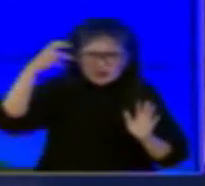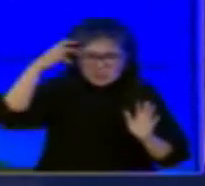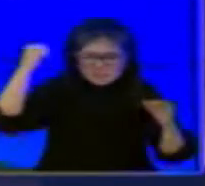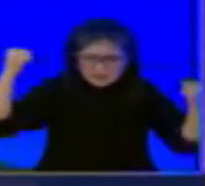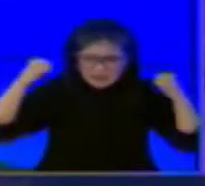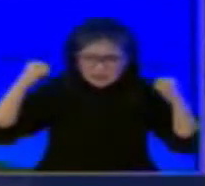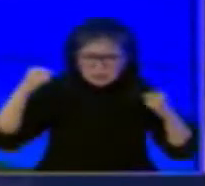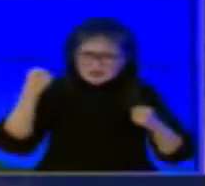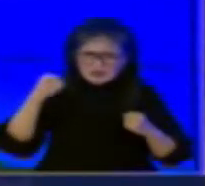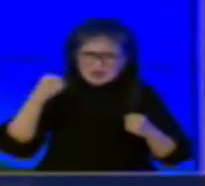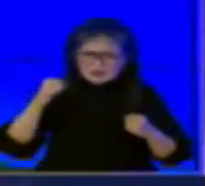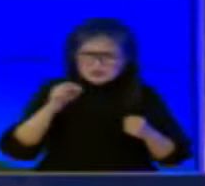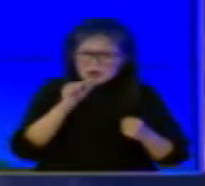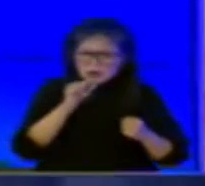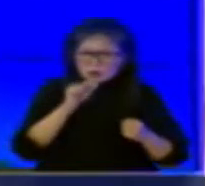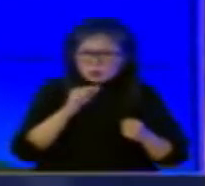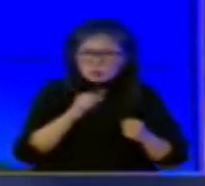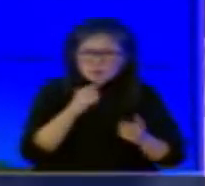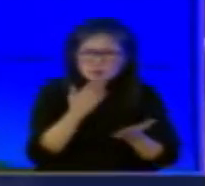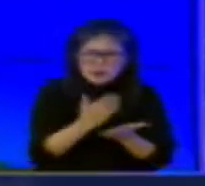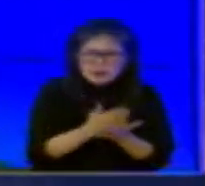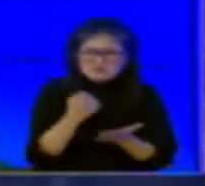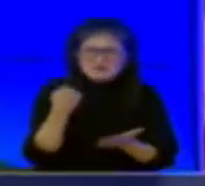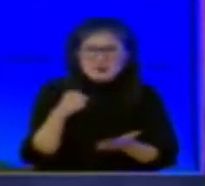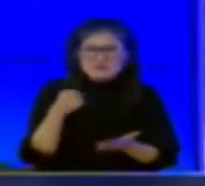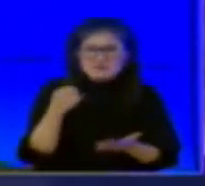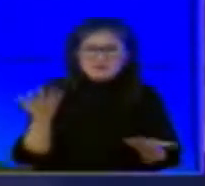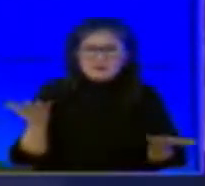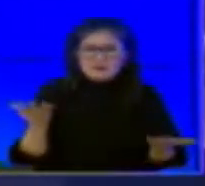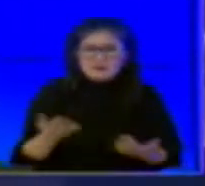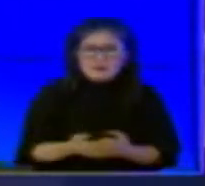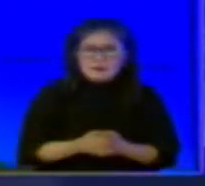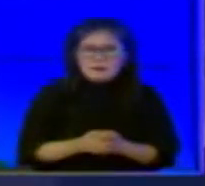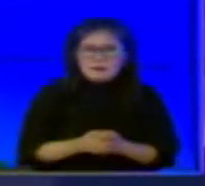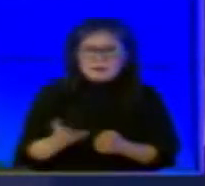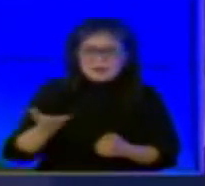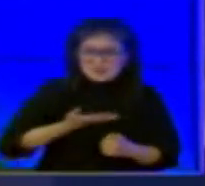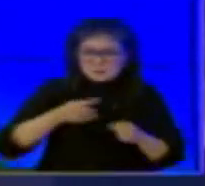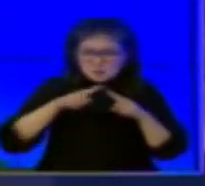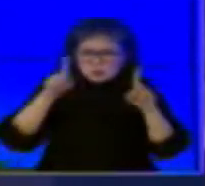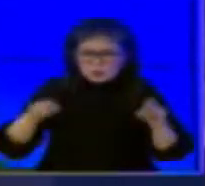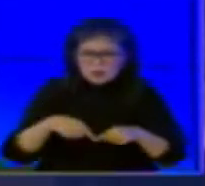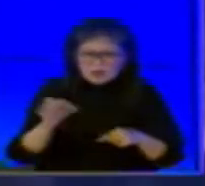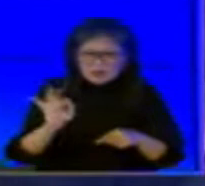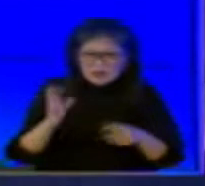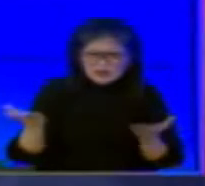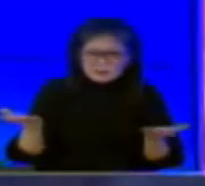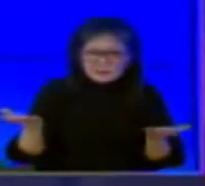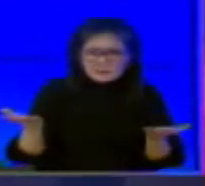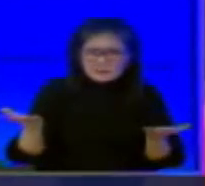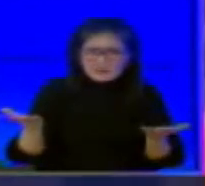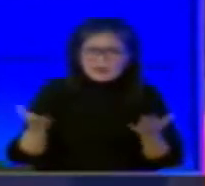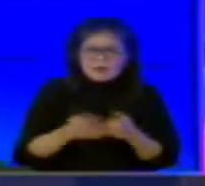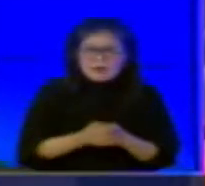memberhentikan sesuatu yang sudah direncanakan seperti ini. Dan kami tidak pernah menerima surat resmi dari larangan itu. Tidak, sendiri. Semua misalnya bentuk